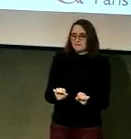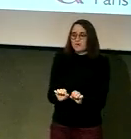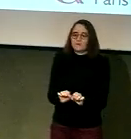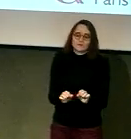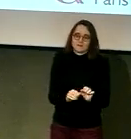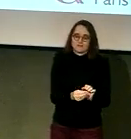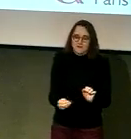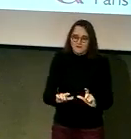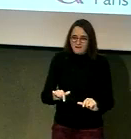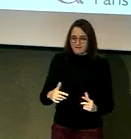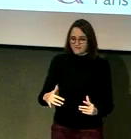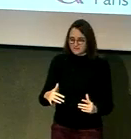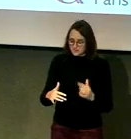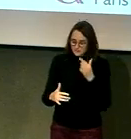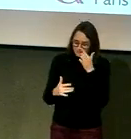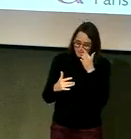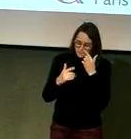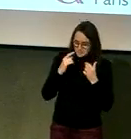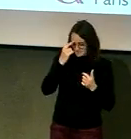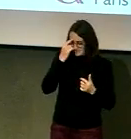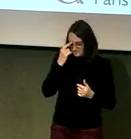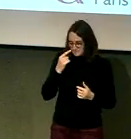les processus de grossesse d'un femme